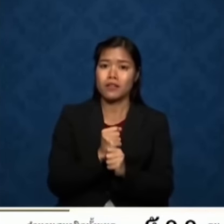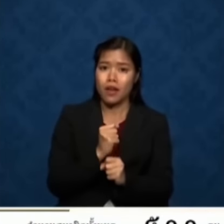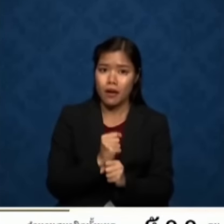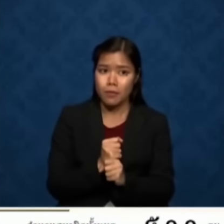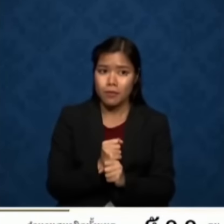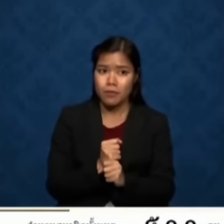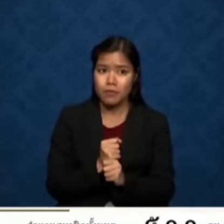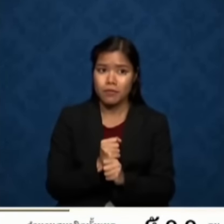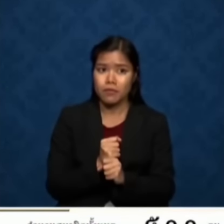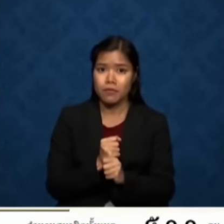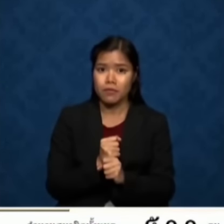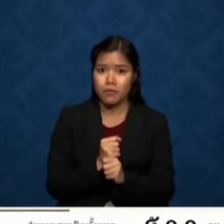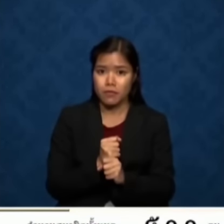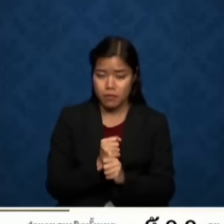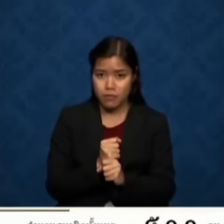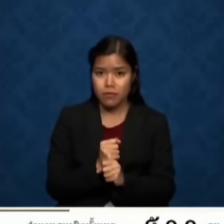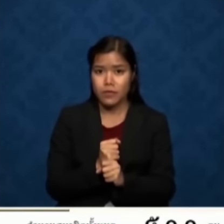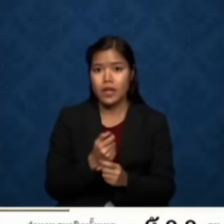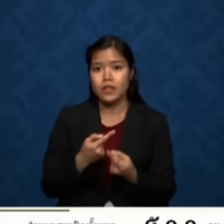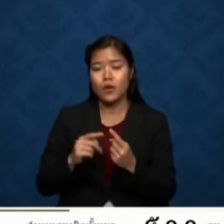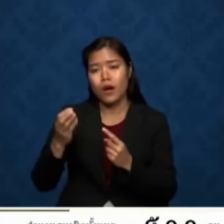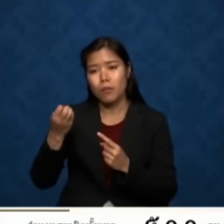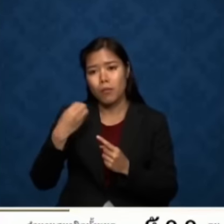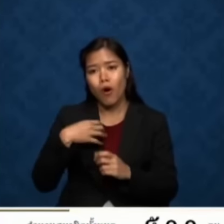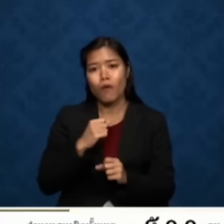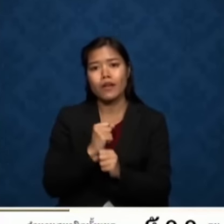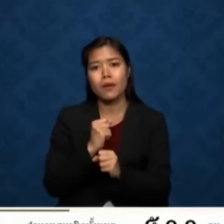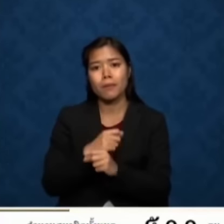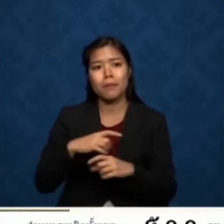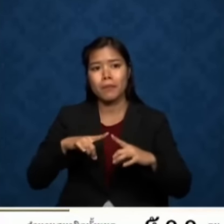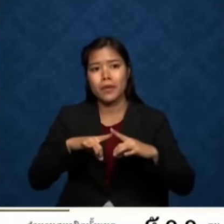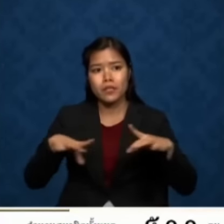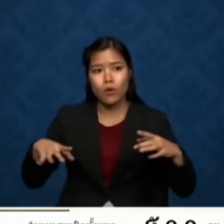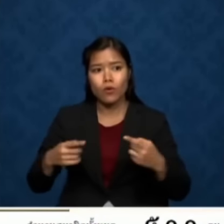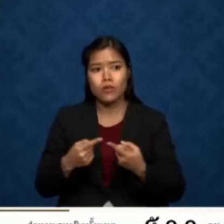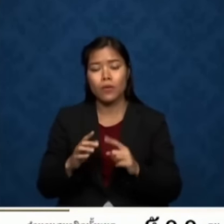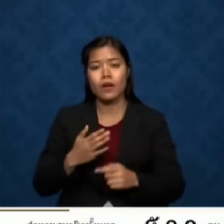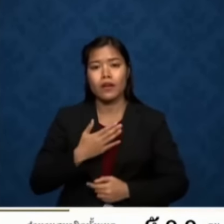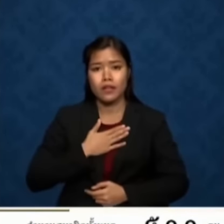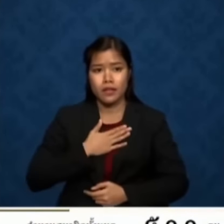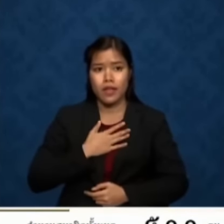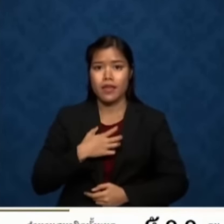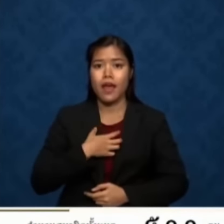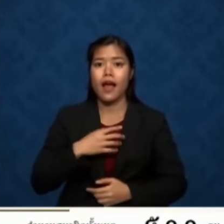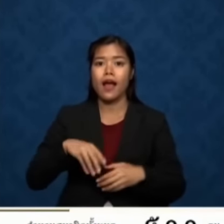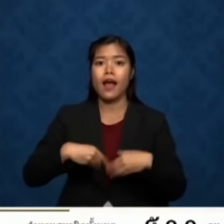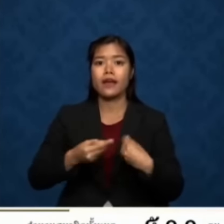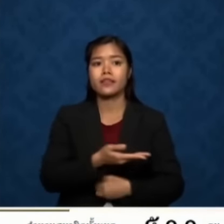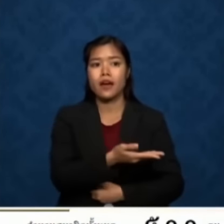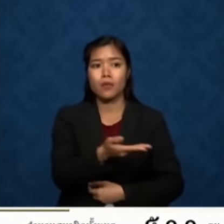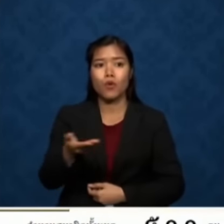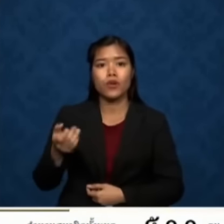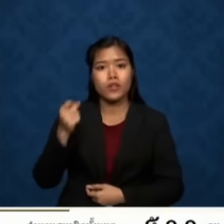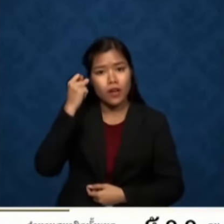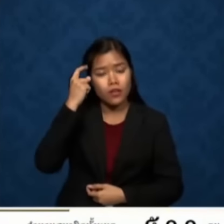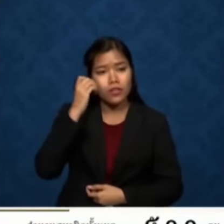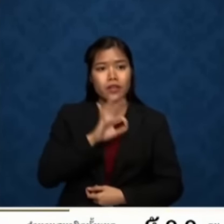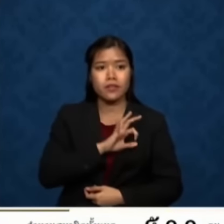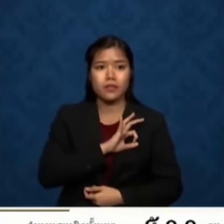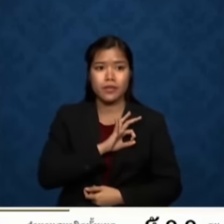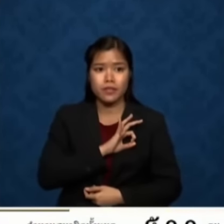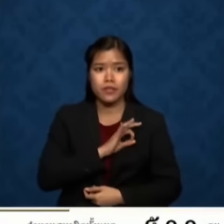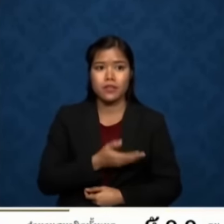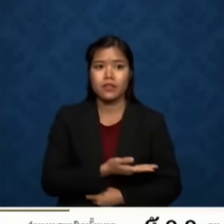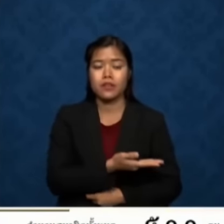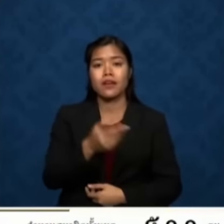นื่องจากเป็นคนสาธารณะแต่ผมอยากจะขอทําความเข้าใจกับเพื่อนสมาชิกอีกทั้งประ